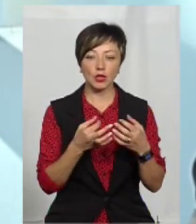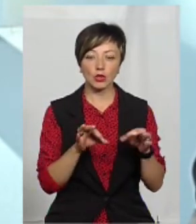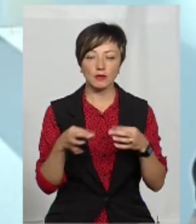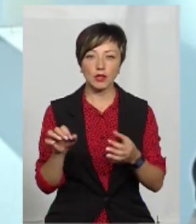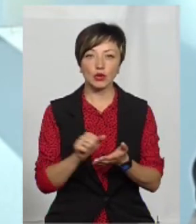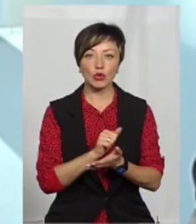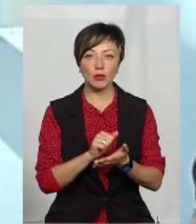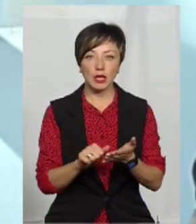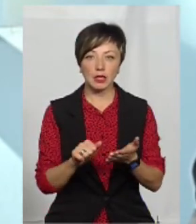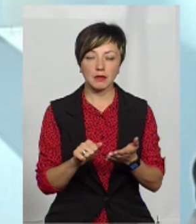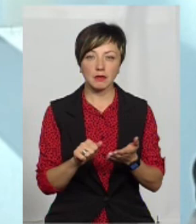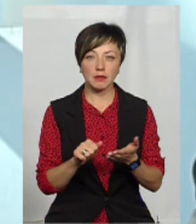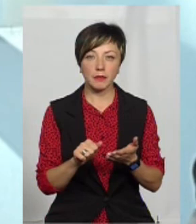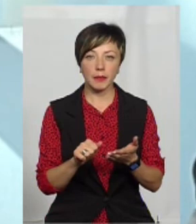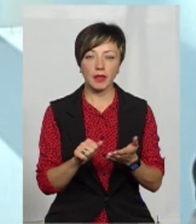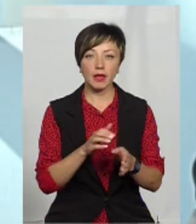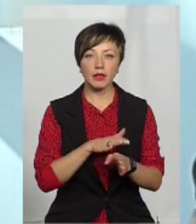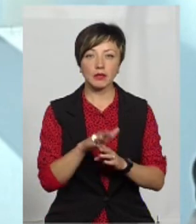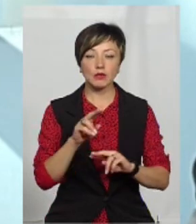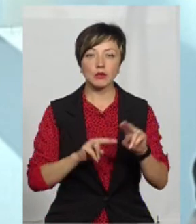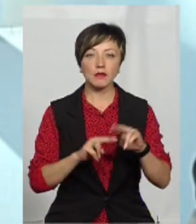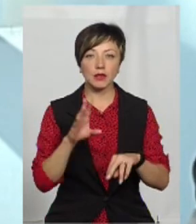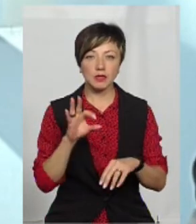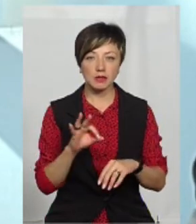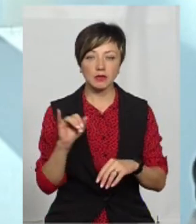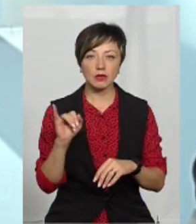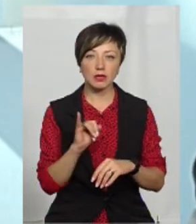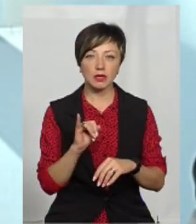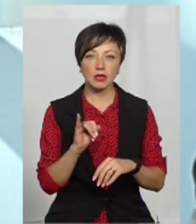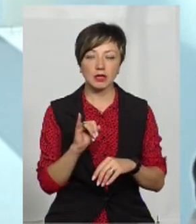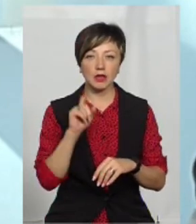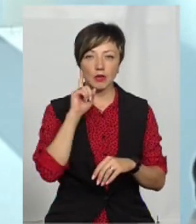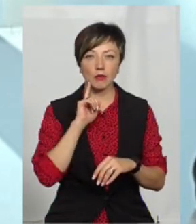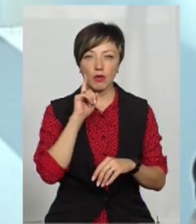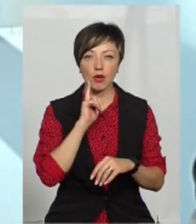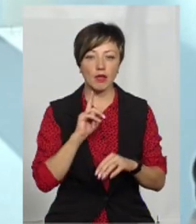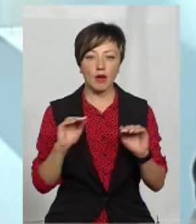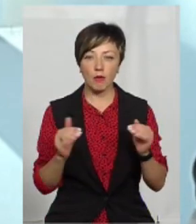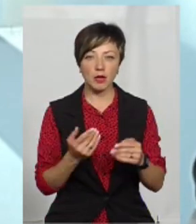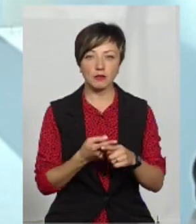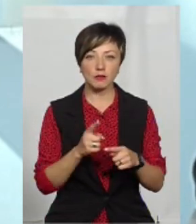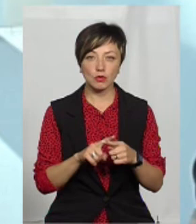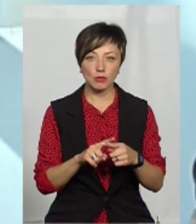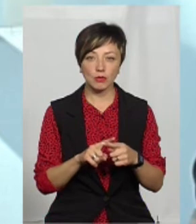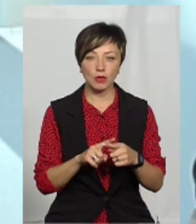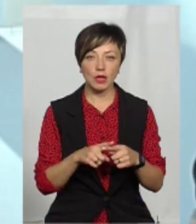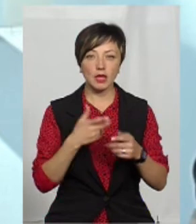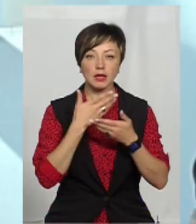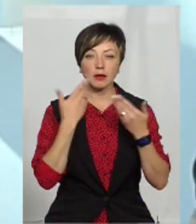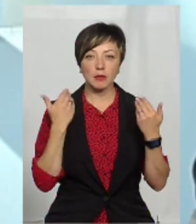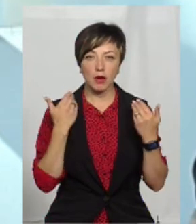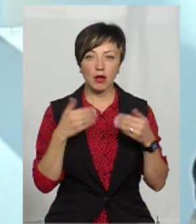дозвольних документів, здійснювати будівництво. І поки його не обмежено в цьому, тобто